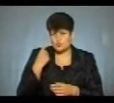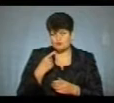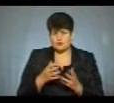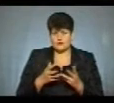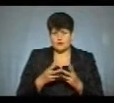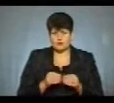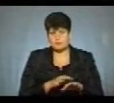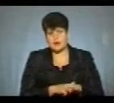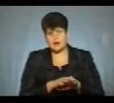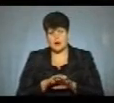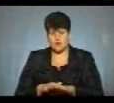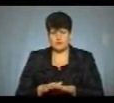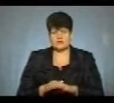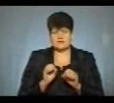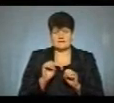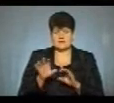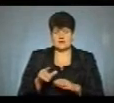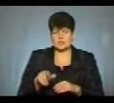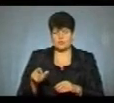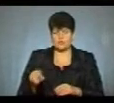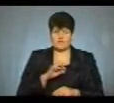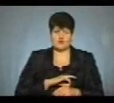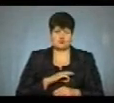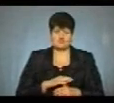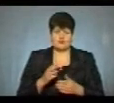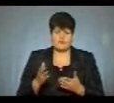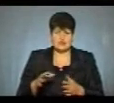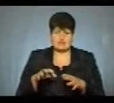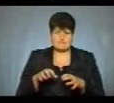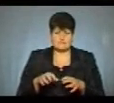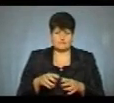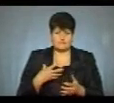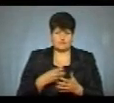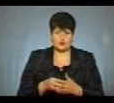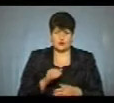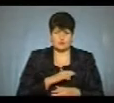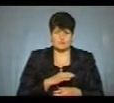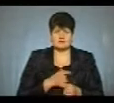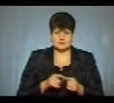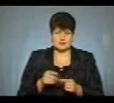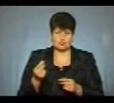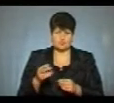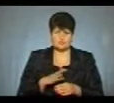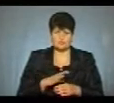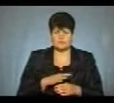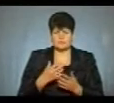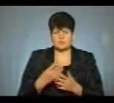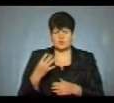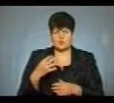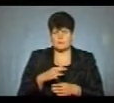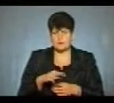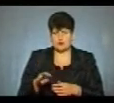рахунки, перераховані чи і віддані людям в користування, тобто власне користування. Таких було коштів близько 40